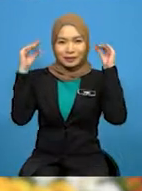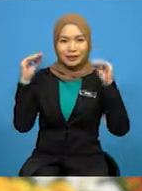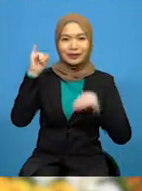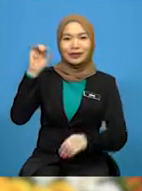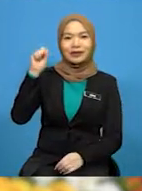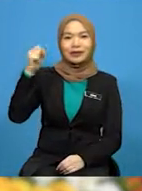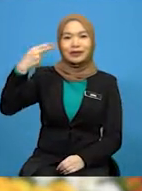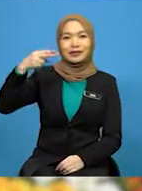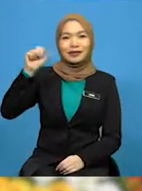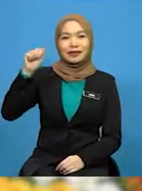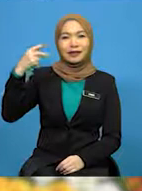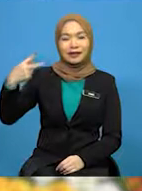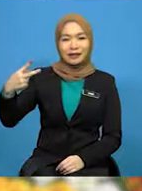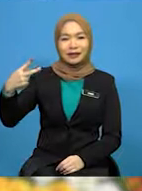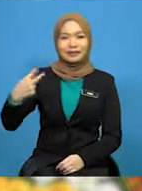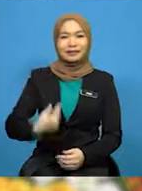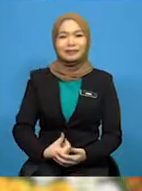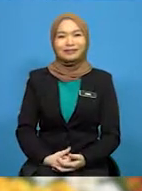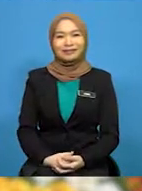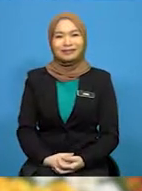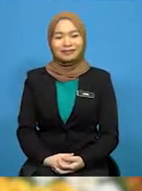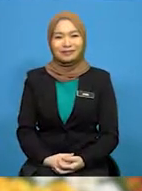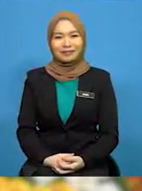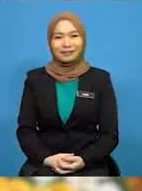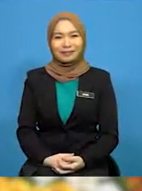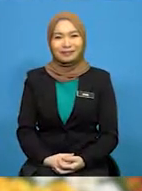bin Ismail dari Kolej Tingkatan 6 Sri Istana Kelang.